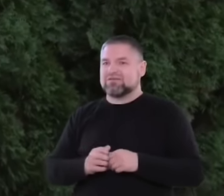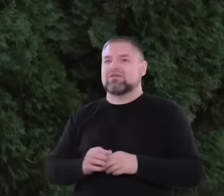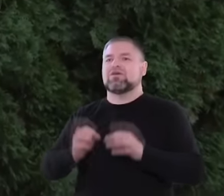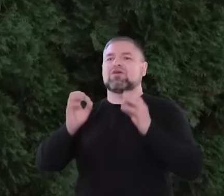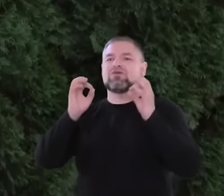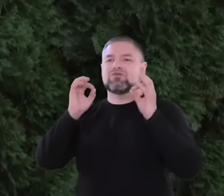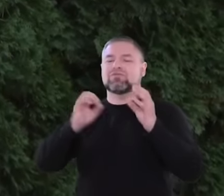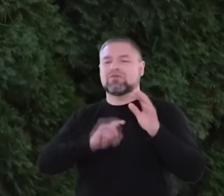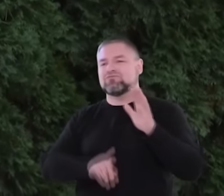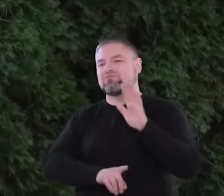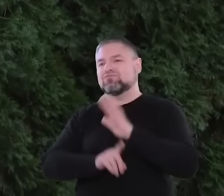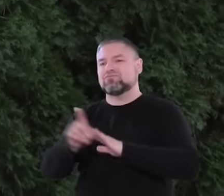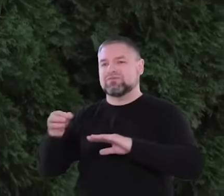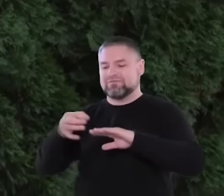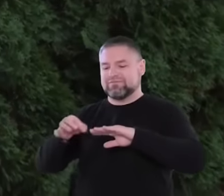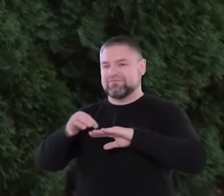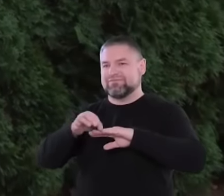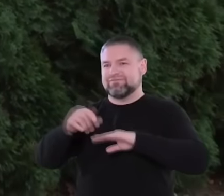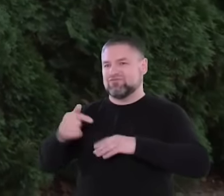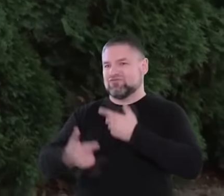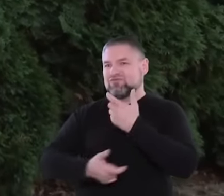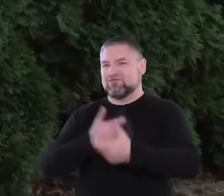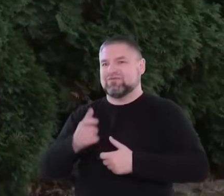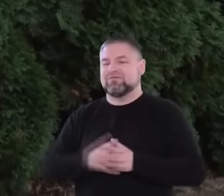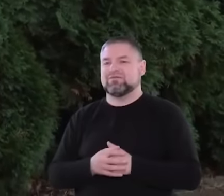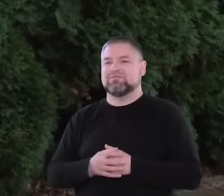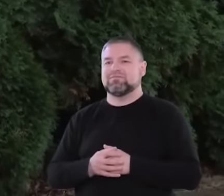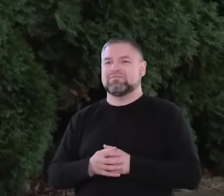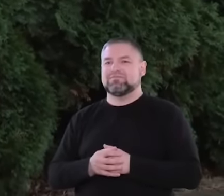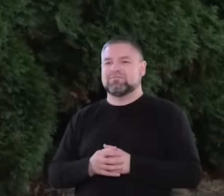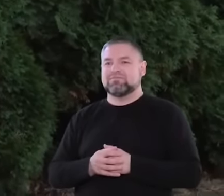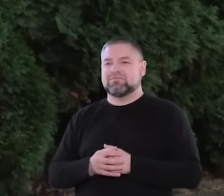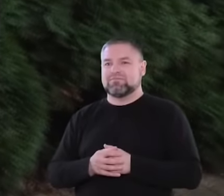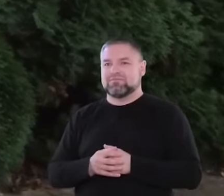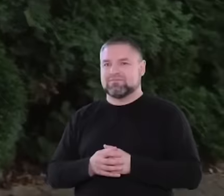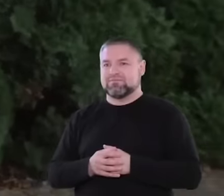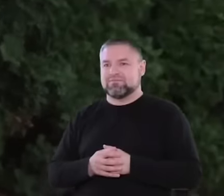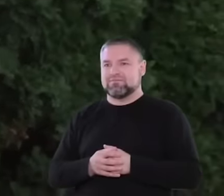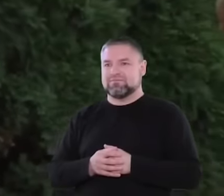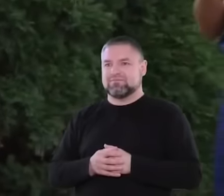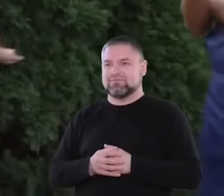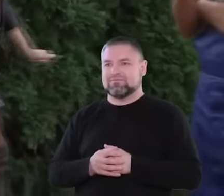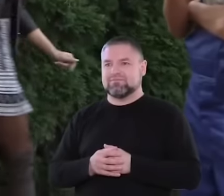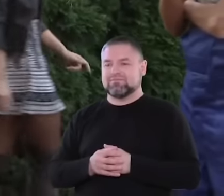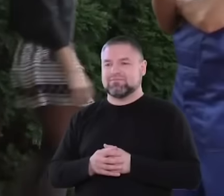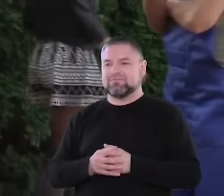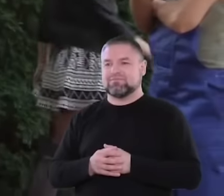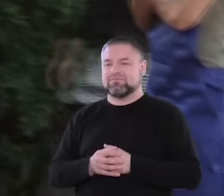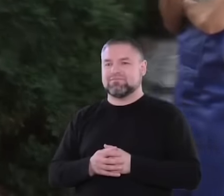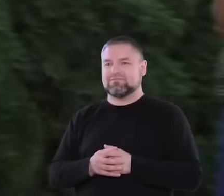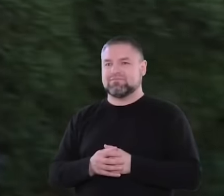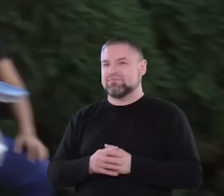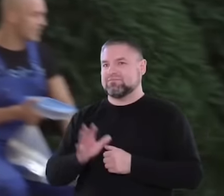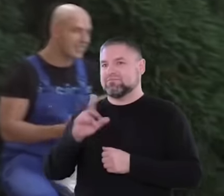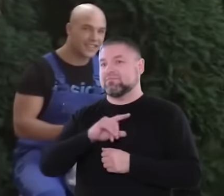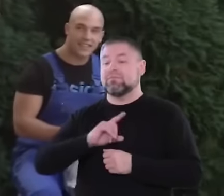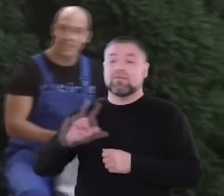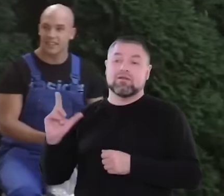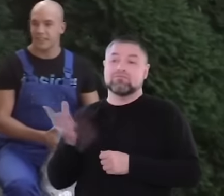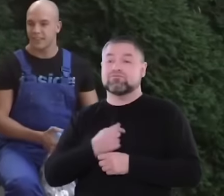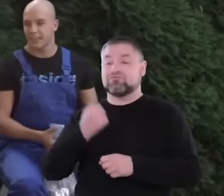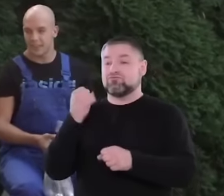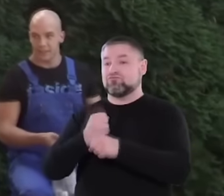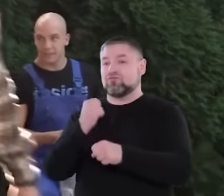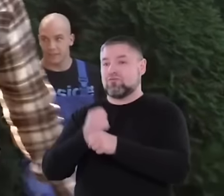Dobra, Jacuś, ja uciekam, bo pazurki jeszcze muszę zrobić. No, leć, zrób te pindziorki. Pa. Dobre panowie, a my do